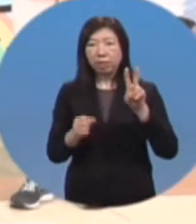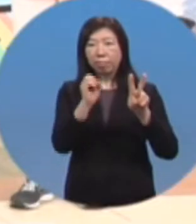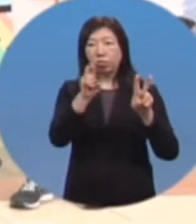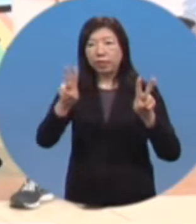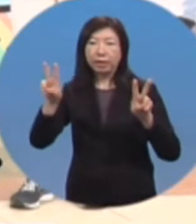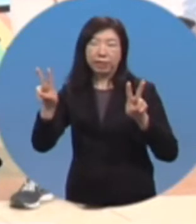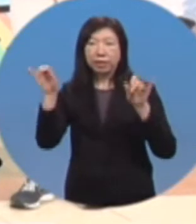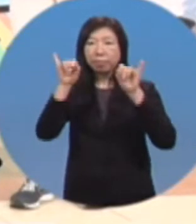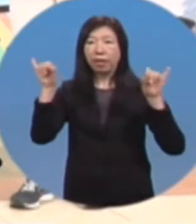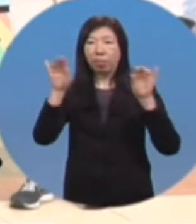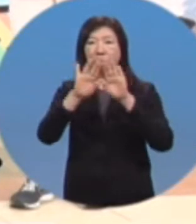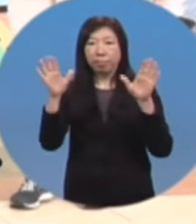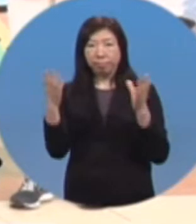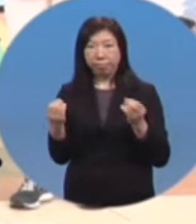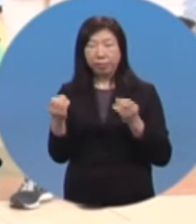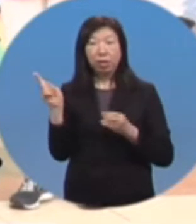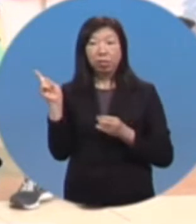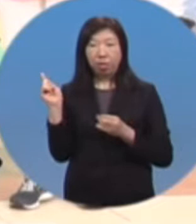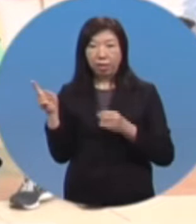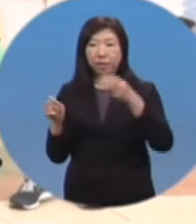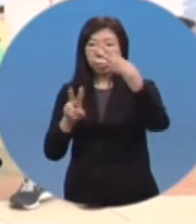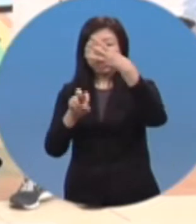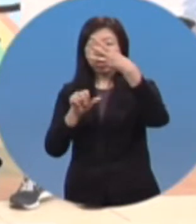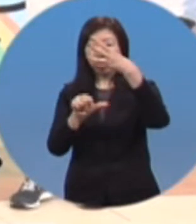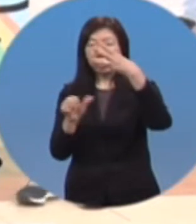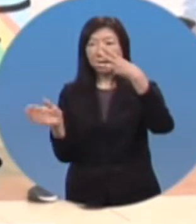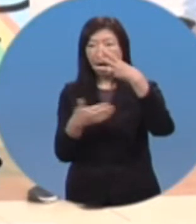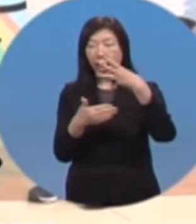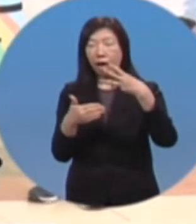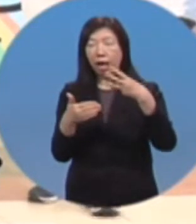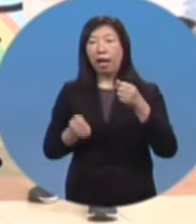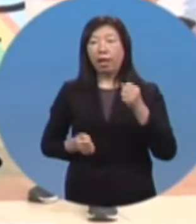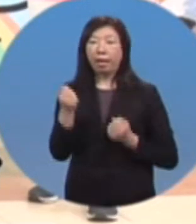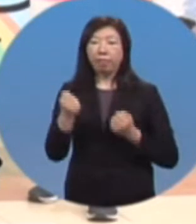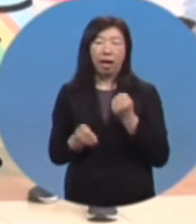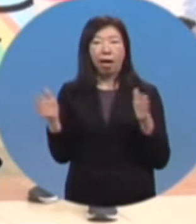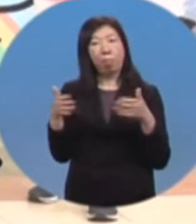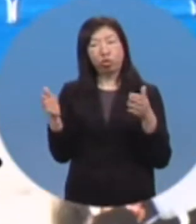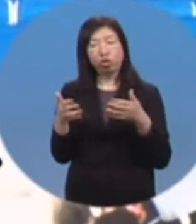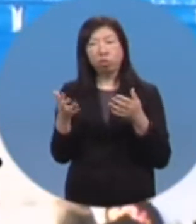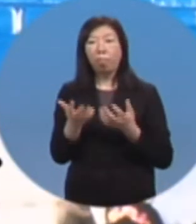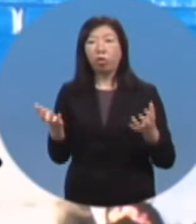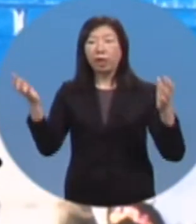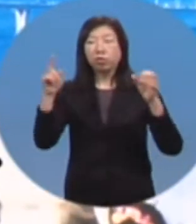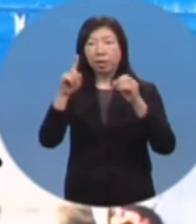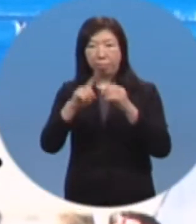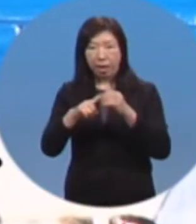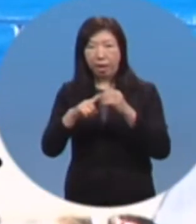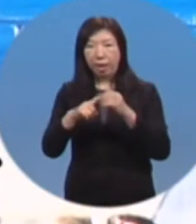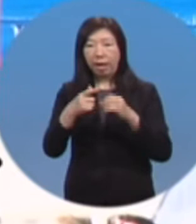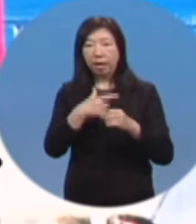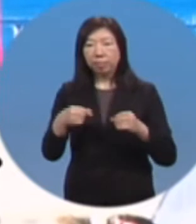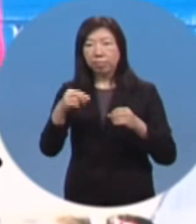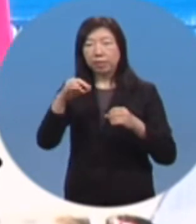ました。このイベントは3月25日から始まったランナーの募集を盛り上げるもので、熊谷